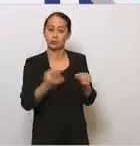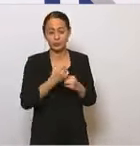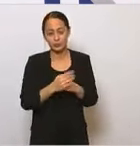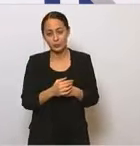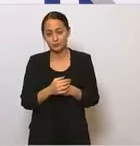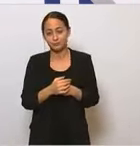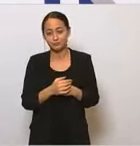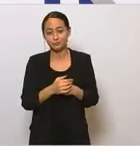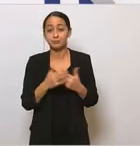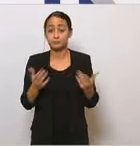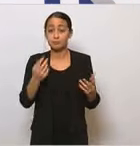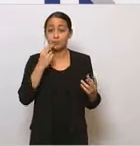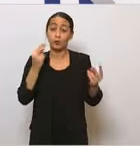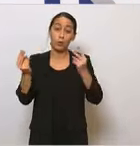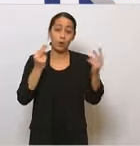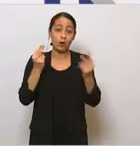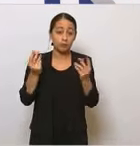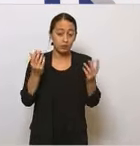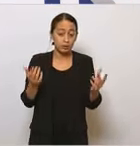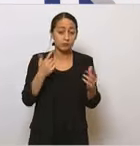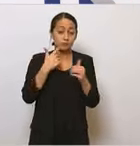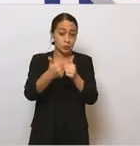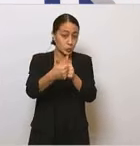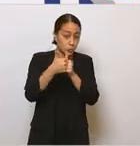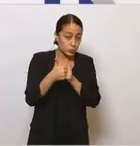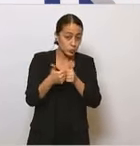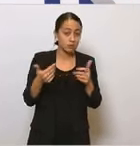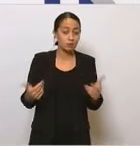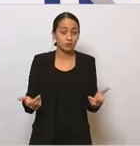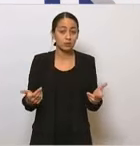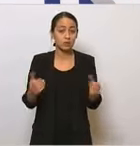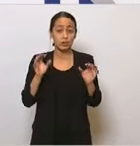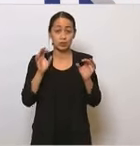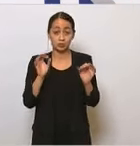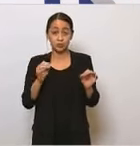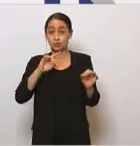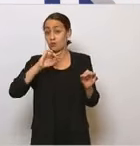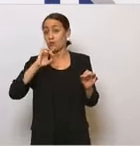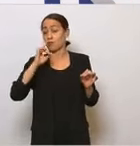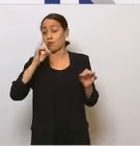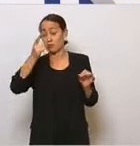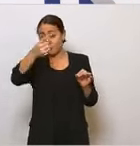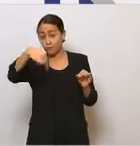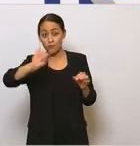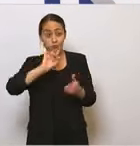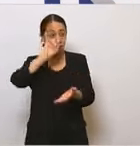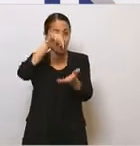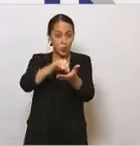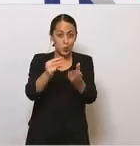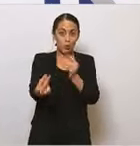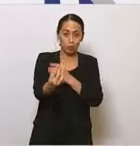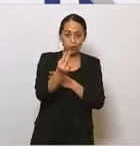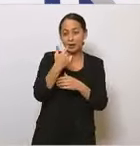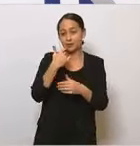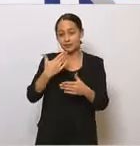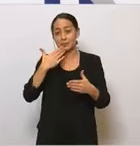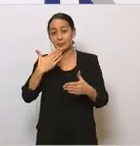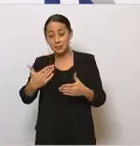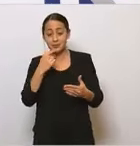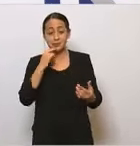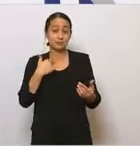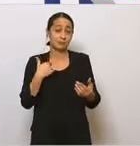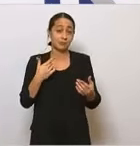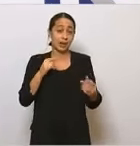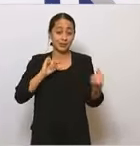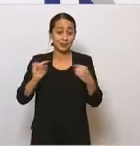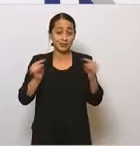tous ceux qui nous ont suivi, où que vous soyez. Merci d'avoir suivi ces débats organisés ici